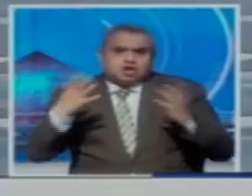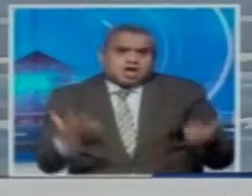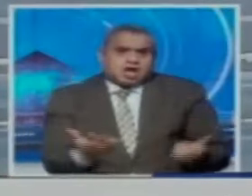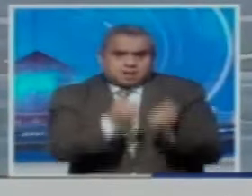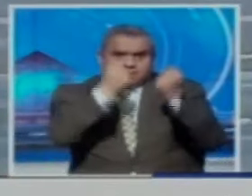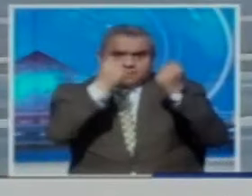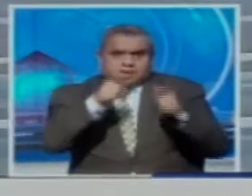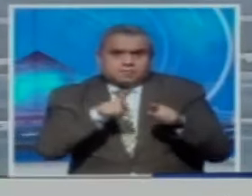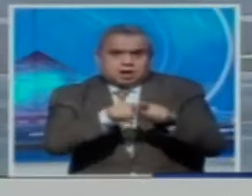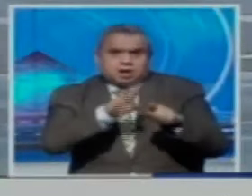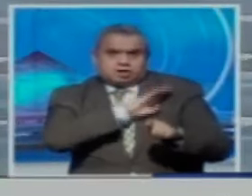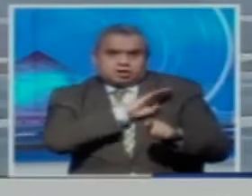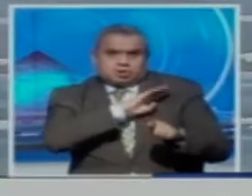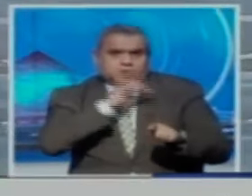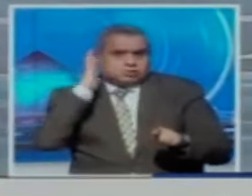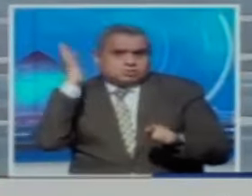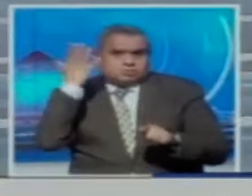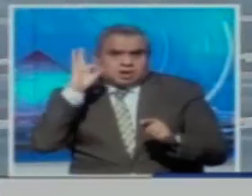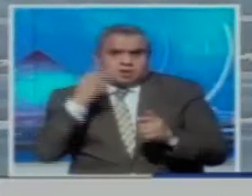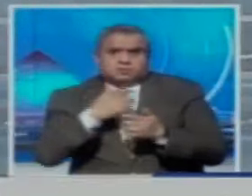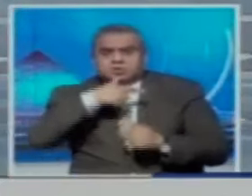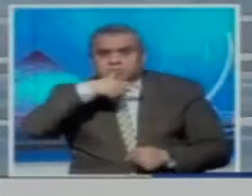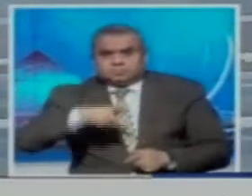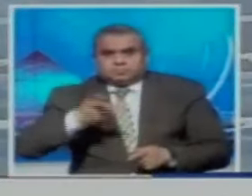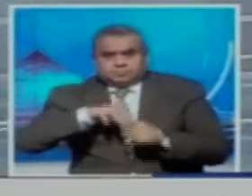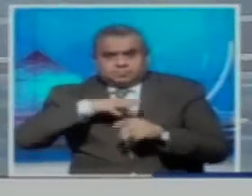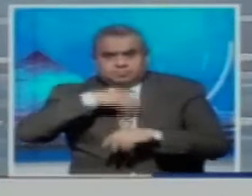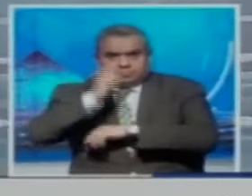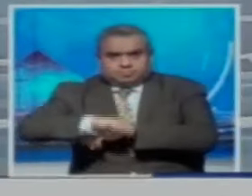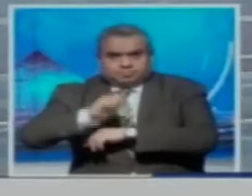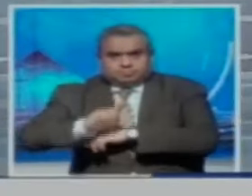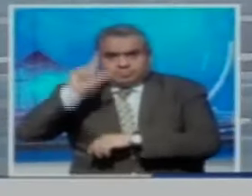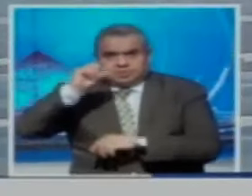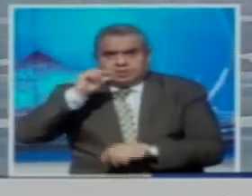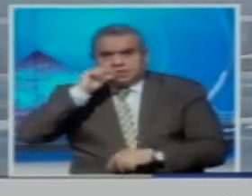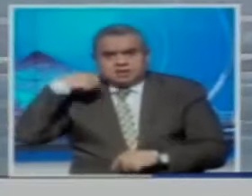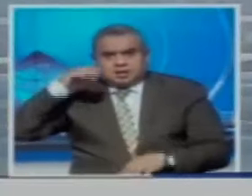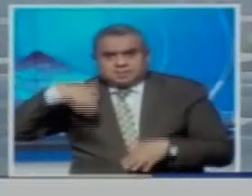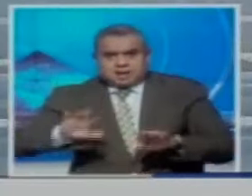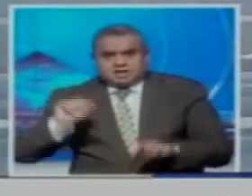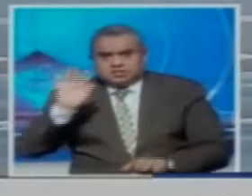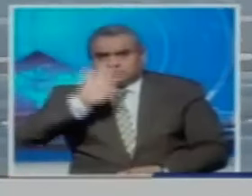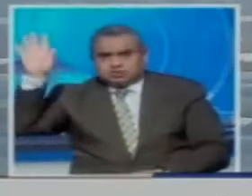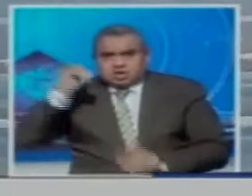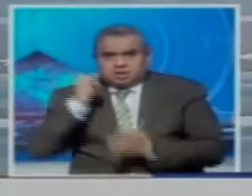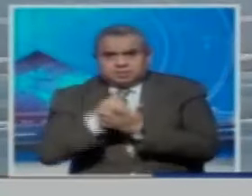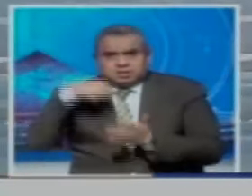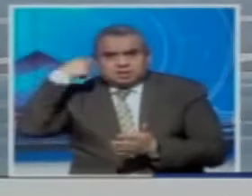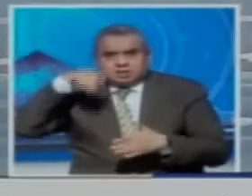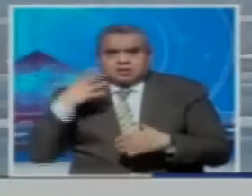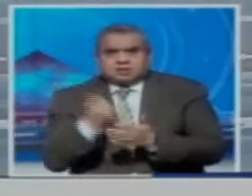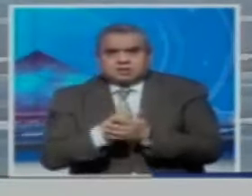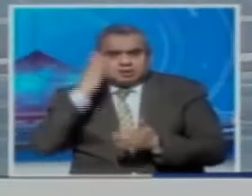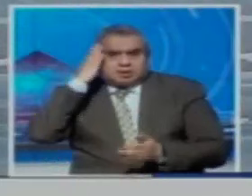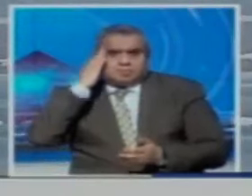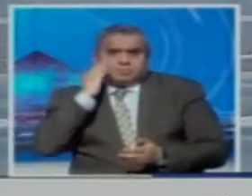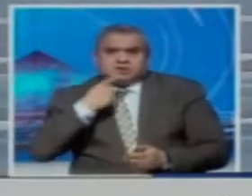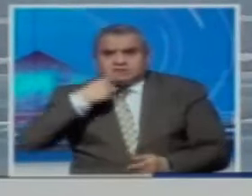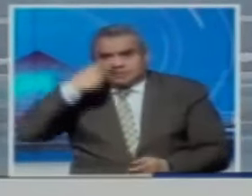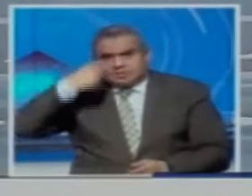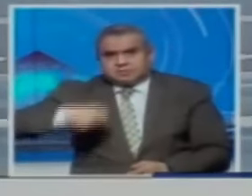هذا الشعب العظيم وقواته المسلحة الباسلة. وتقدم المستشار دكتور حنفي جبالي رئيس مجلس النواب بأسمى آيات